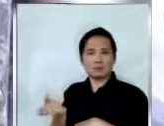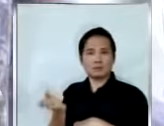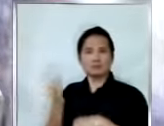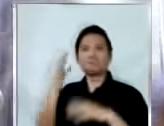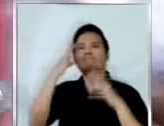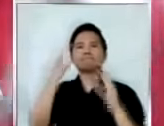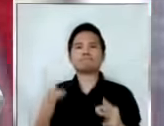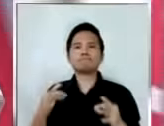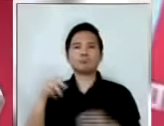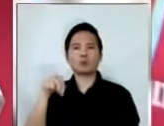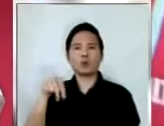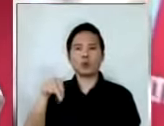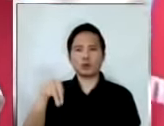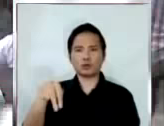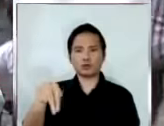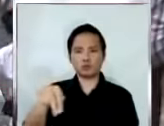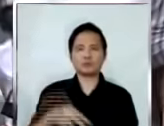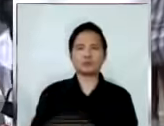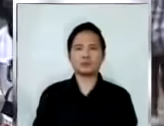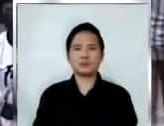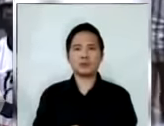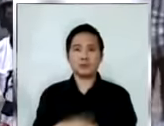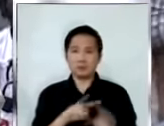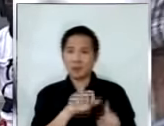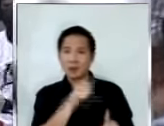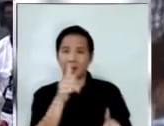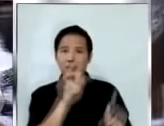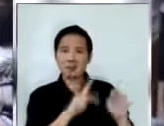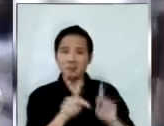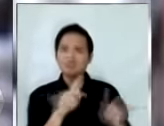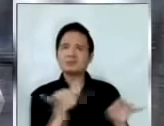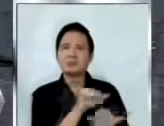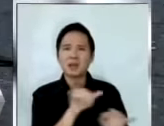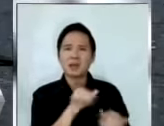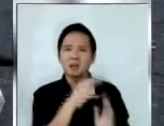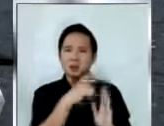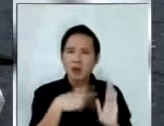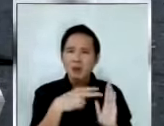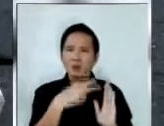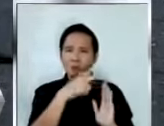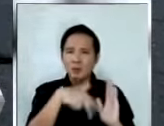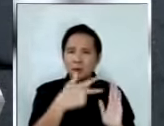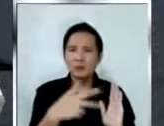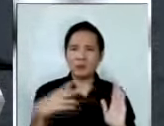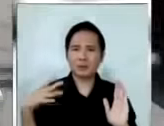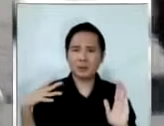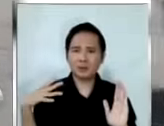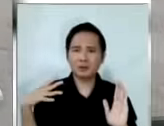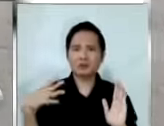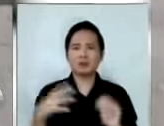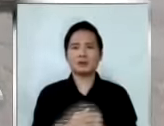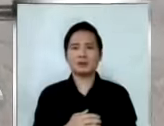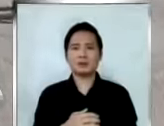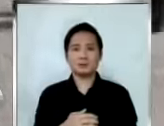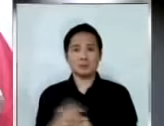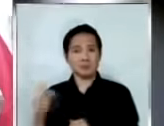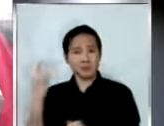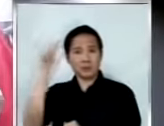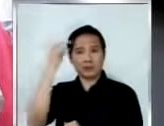2 oras ding nag-abang ng masasakyan. Tila hindi raw ramdam ang sinasabi ng gobyerno na nagdagdag na ng pampublikong bus ngayong araw ng